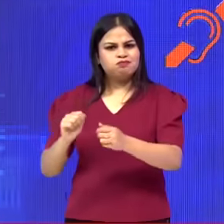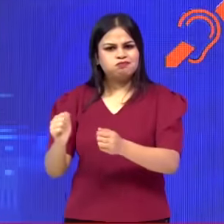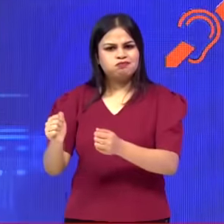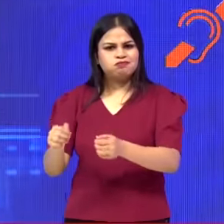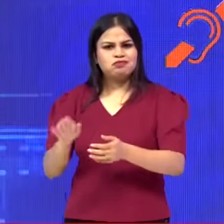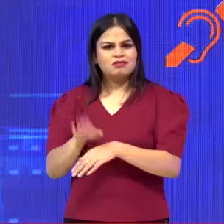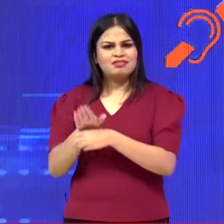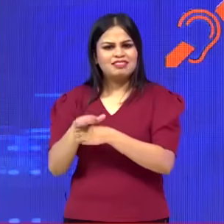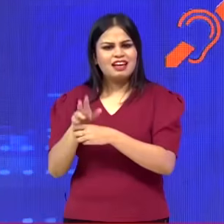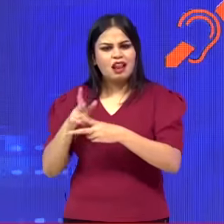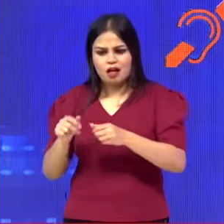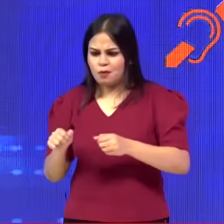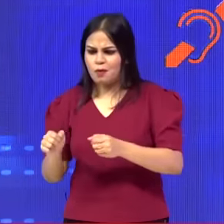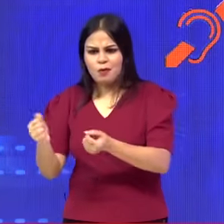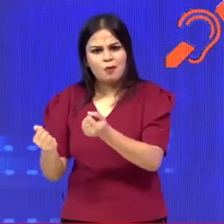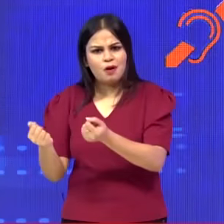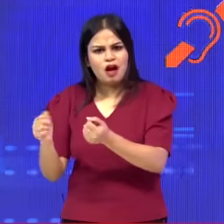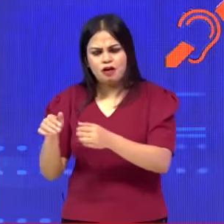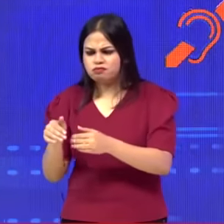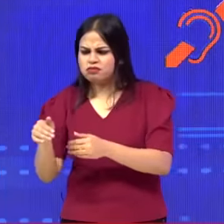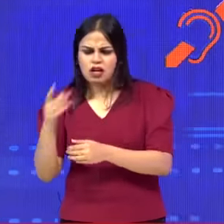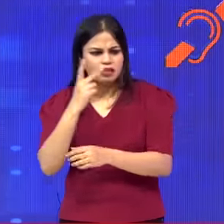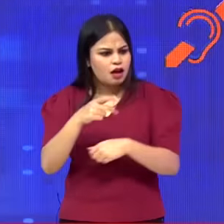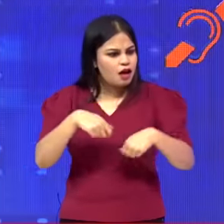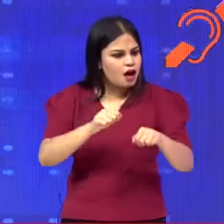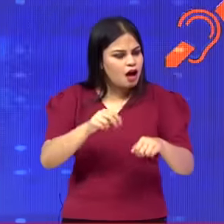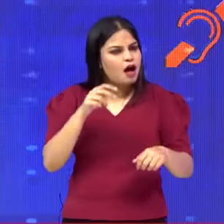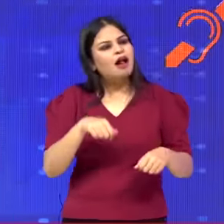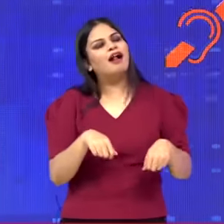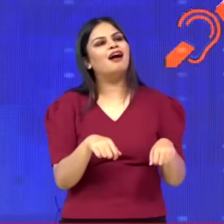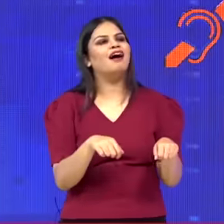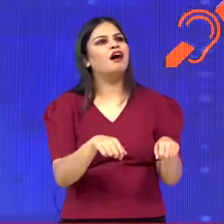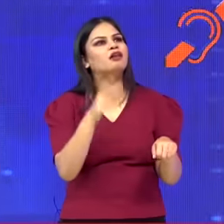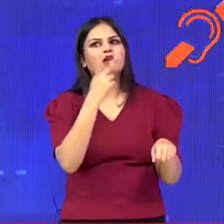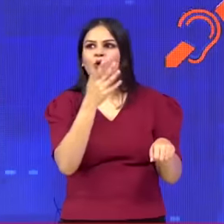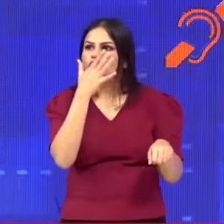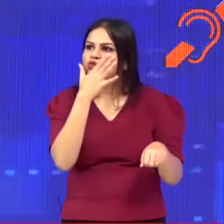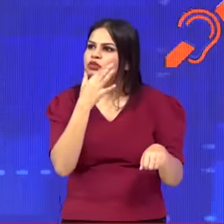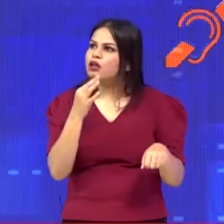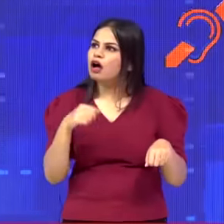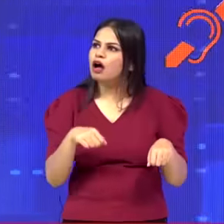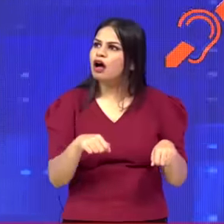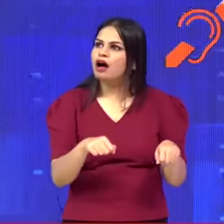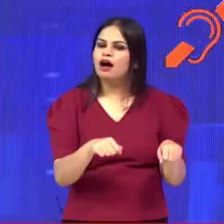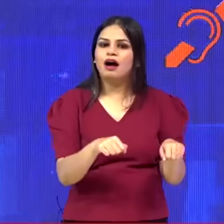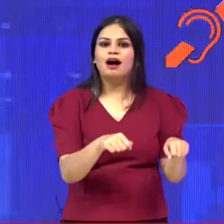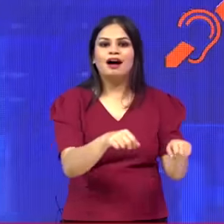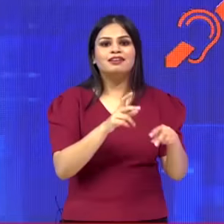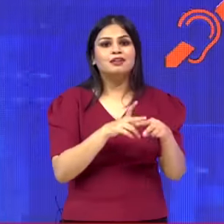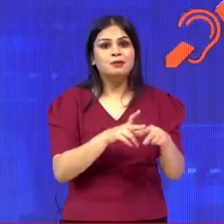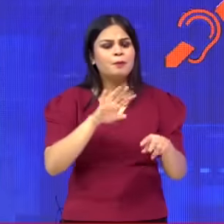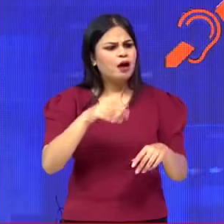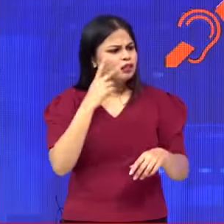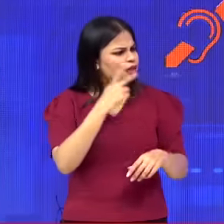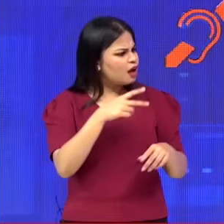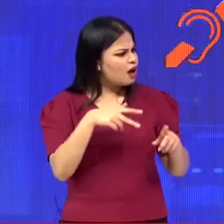एक राउंड पे निकल गया। चलते चलते जगह इतनी खूबसूरत है, तो मैं चलते ही गया। फिर मैंने देखा कि रास्ते में